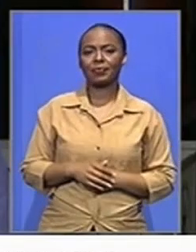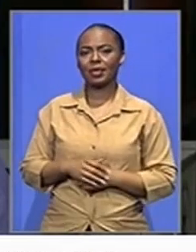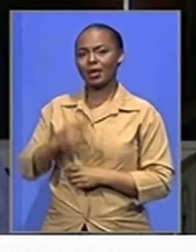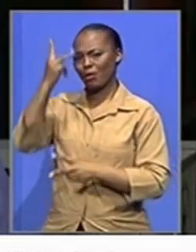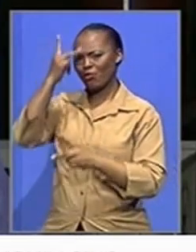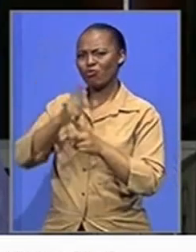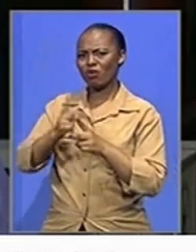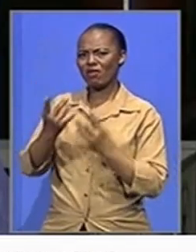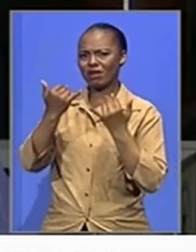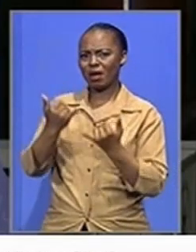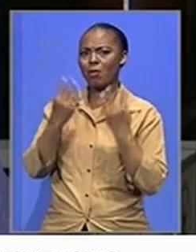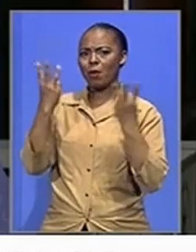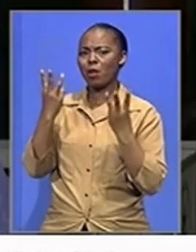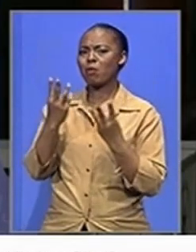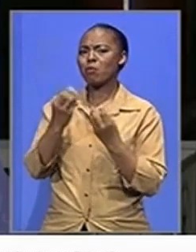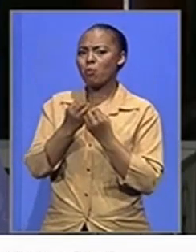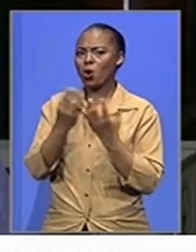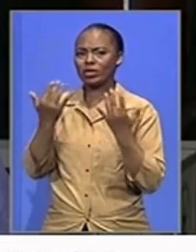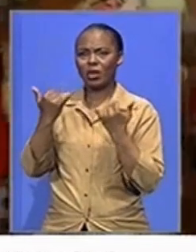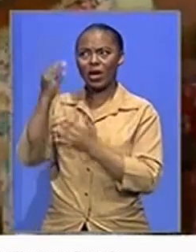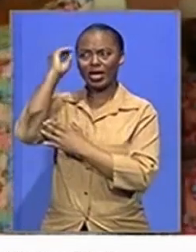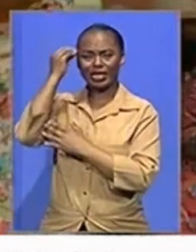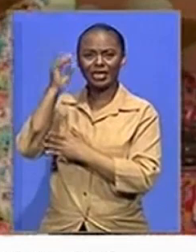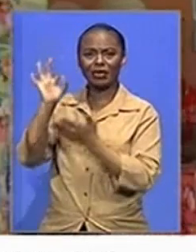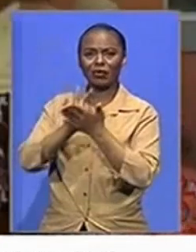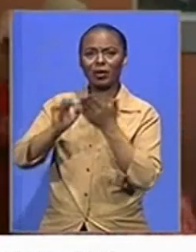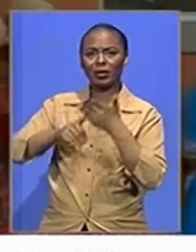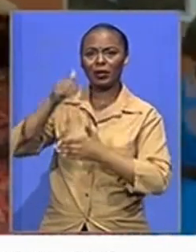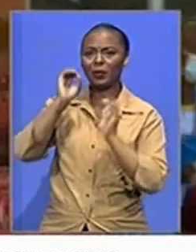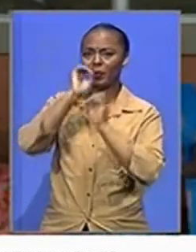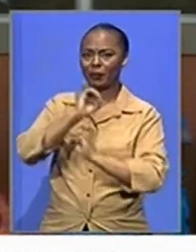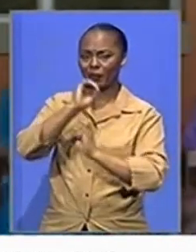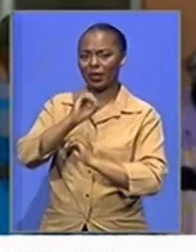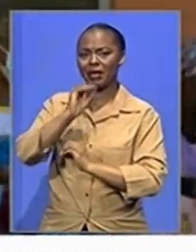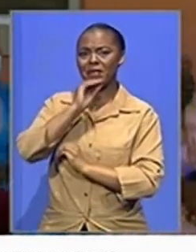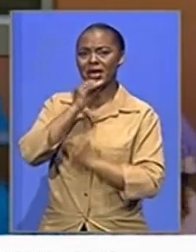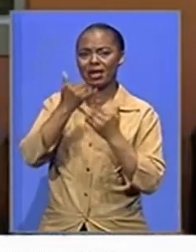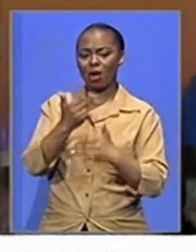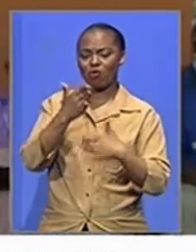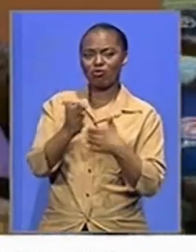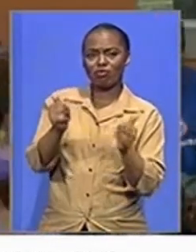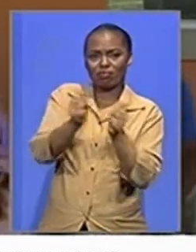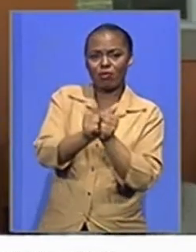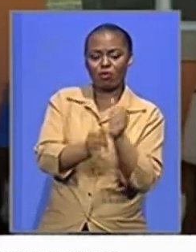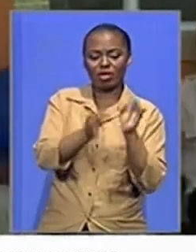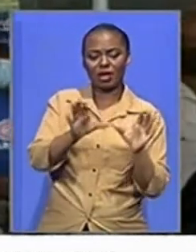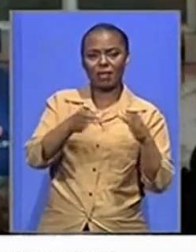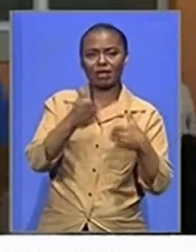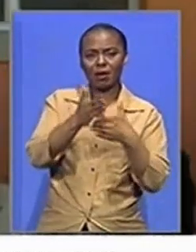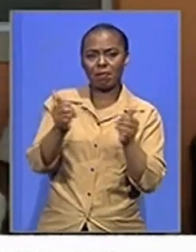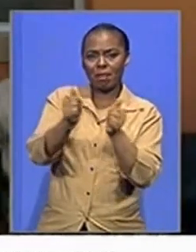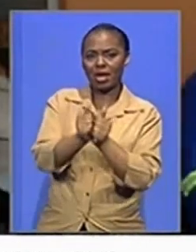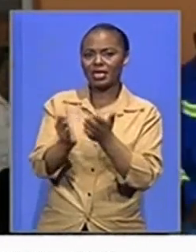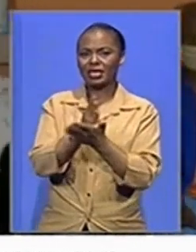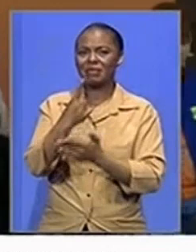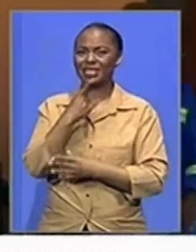lebega palo e kwa tlase ya batlhophi e tlile go baka gore bo masepala ba le bantsi ba busiwe ke dipuso tsa semphato, bangwe ba ka ya fa dipuso tsa mothale ono di